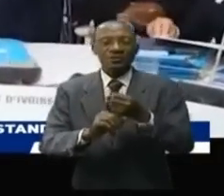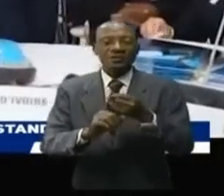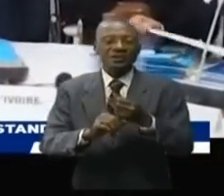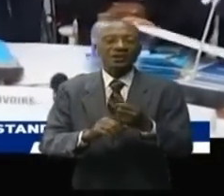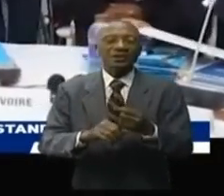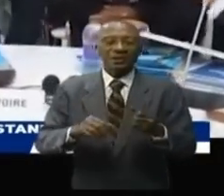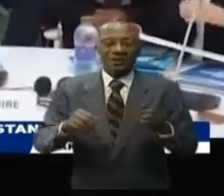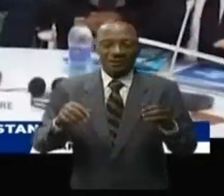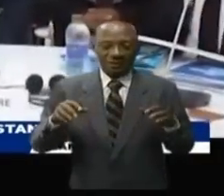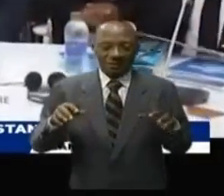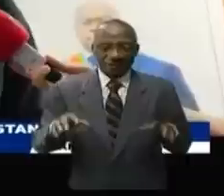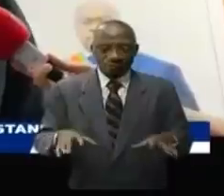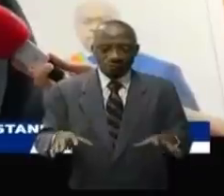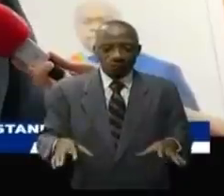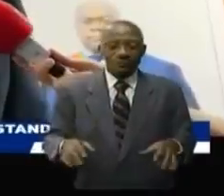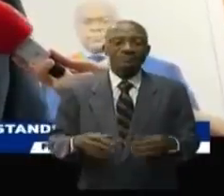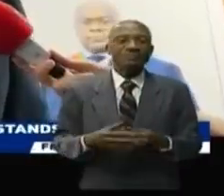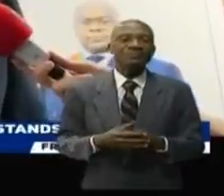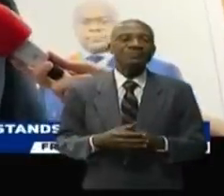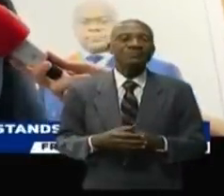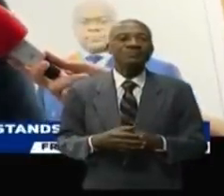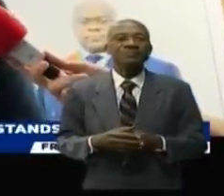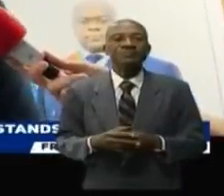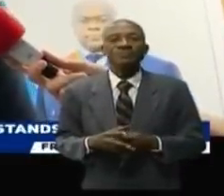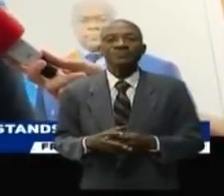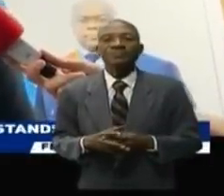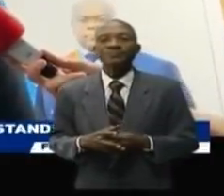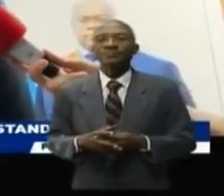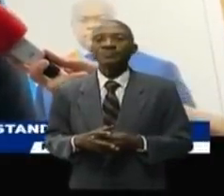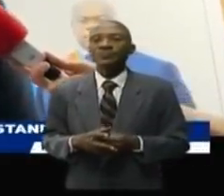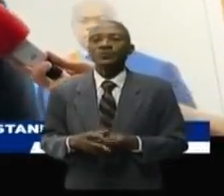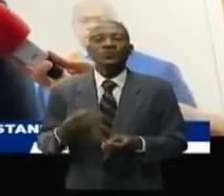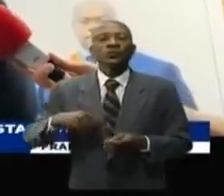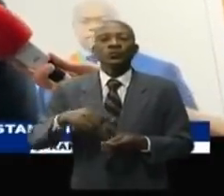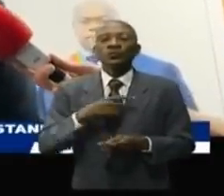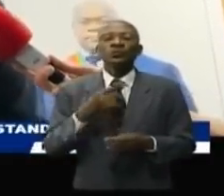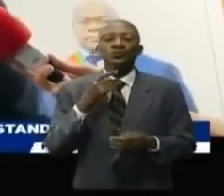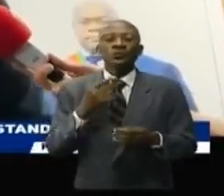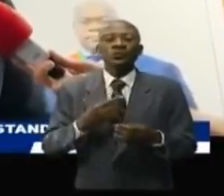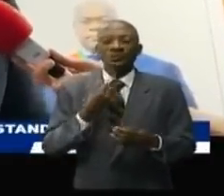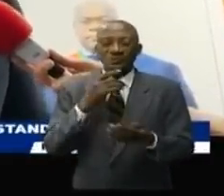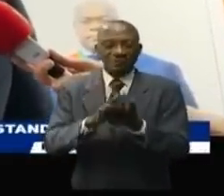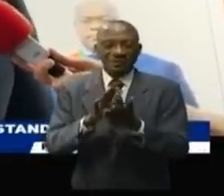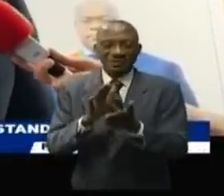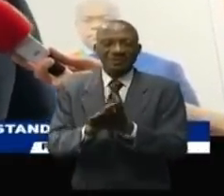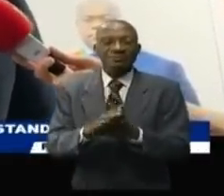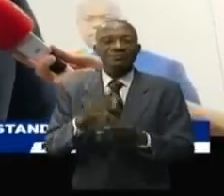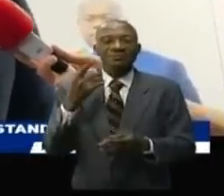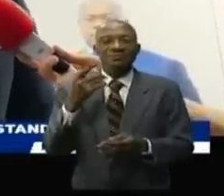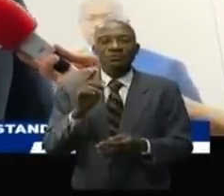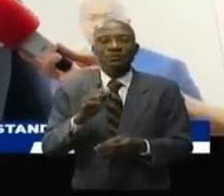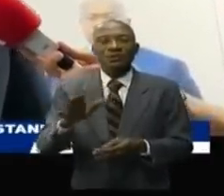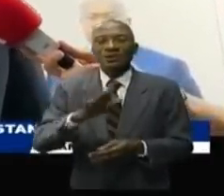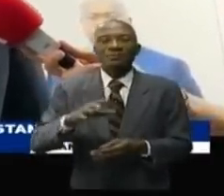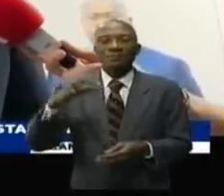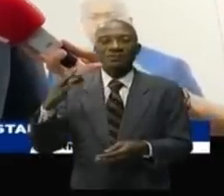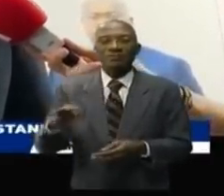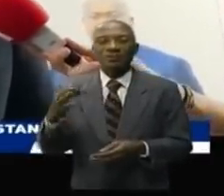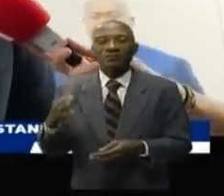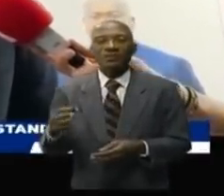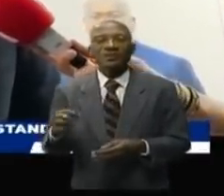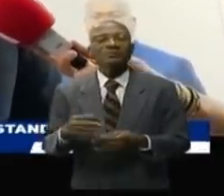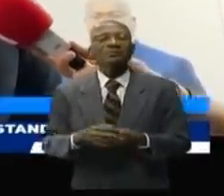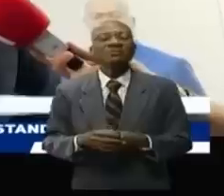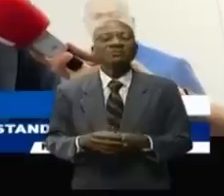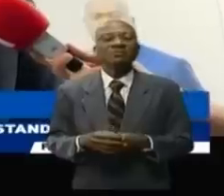remercions déjà ici la francophonie parce que nous avons pu voir dans la résolution qui a été